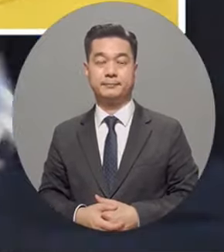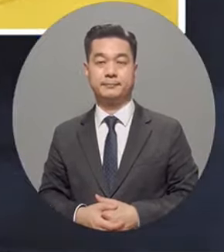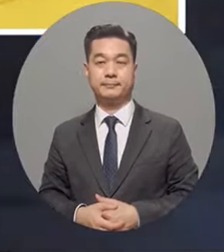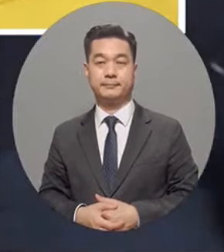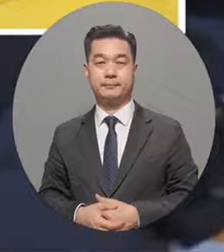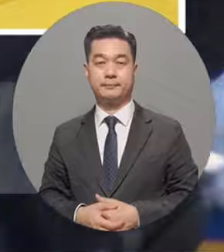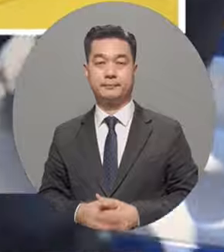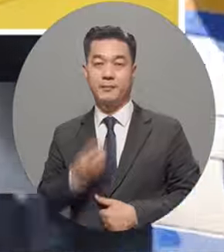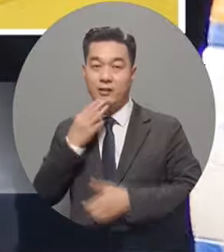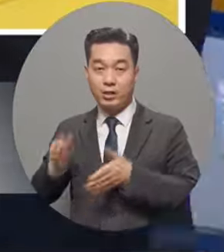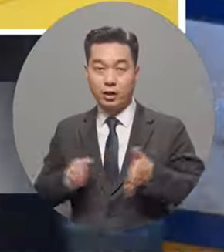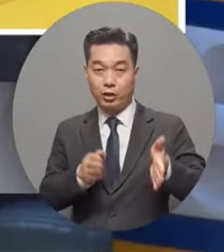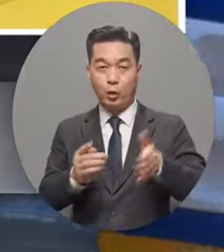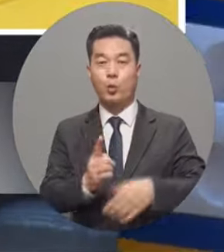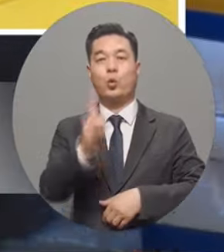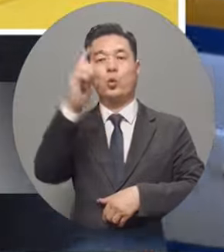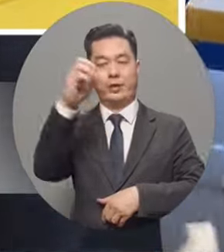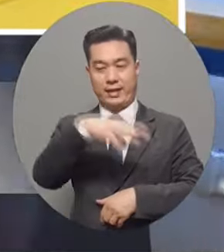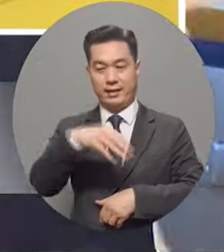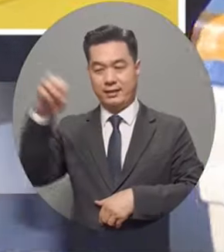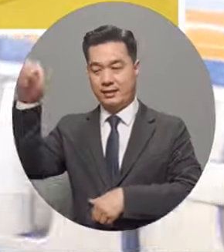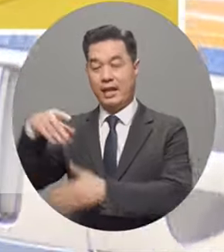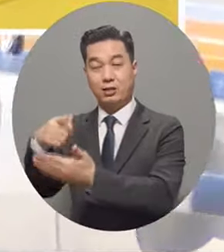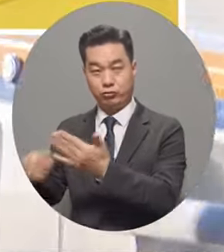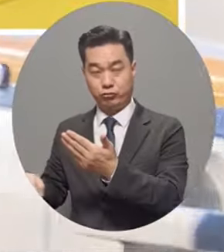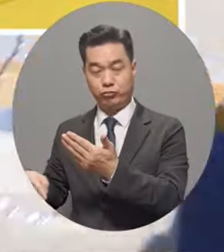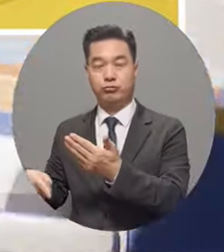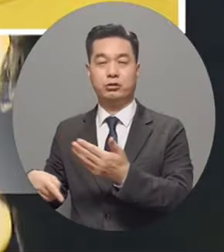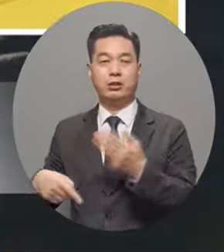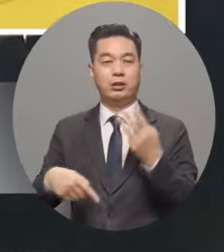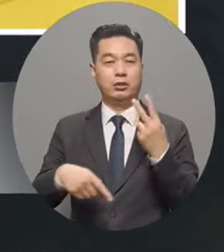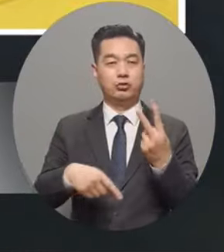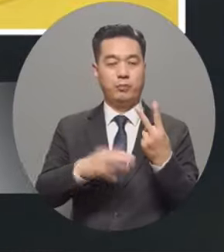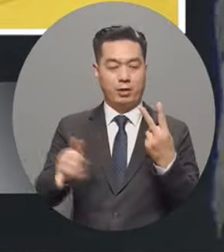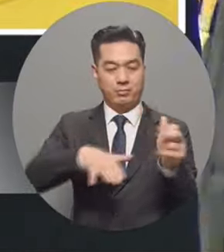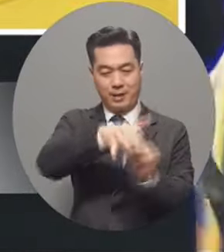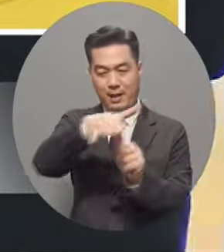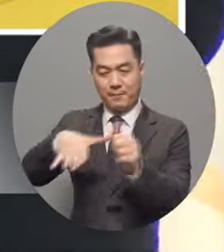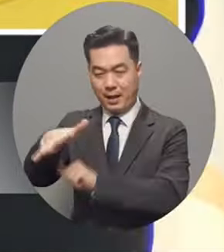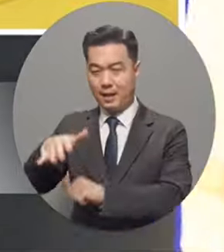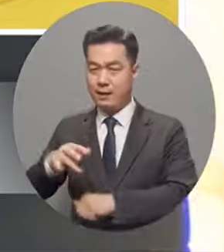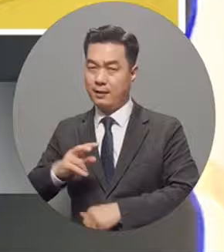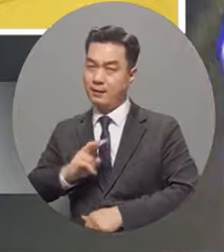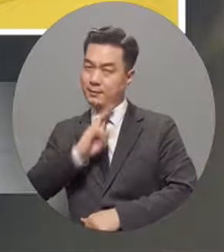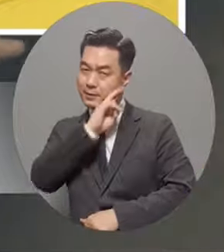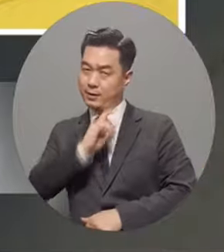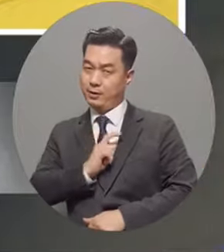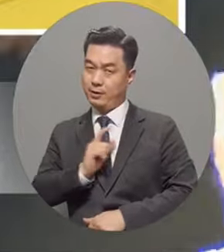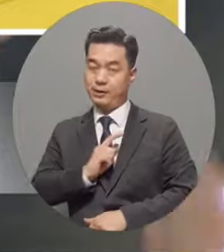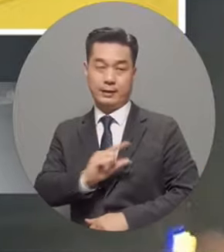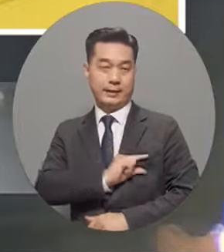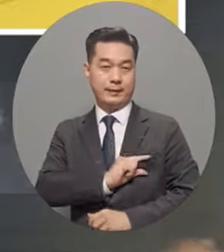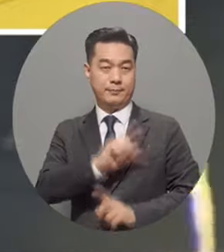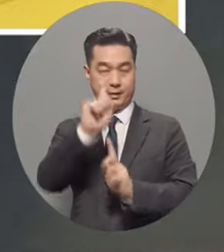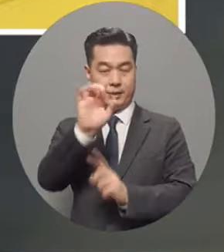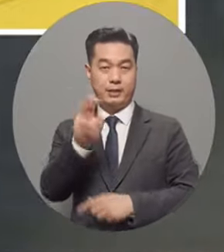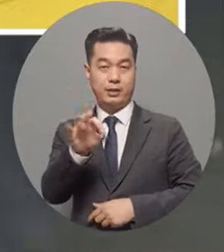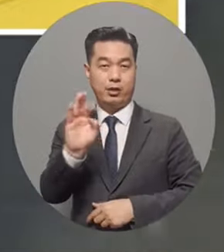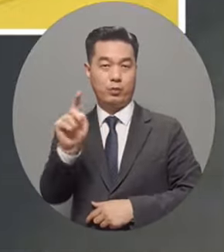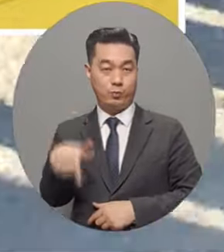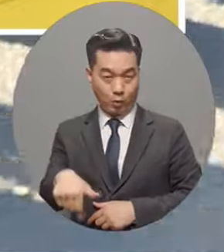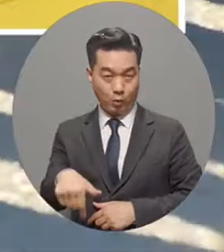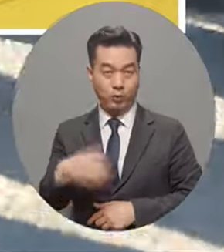경기 고양과 양주의 다방 여주인 두 명을 살해한 혐의를 받고 있는 피의자입니다. 이름은 이영복, 57살